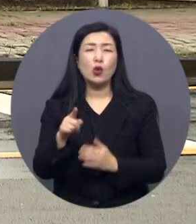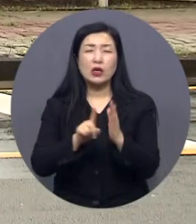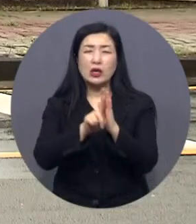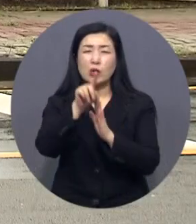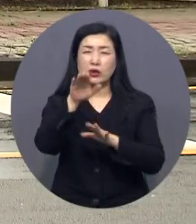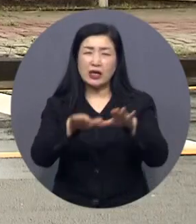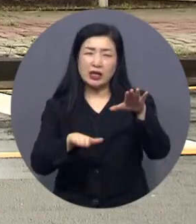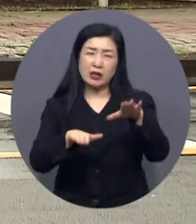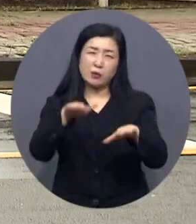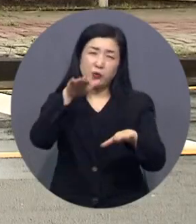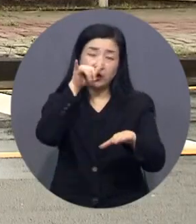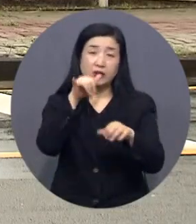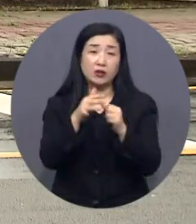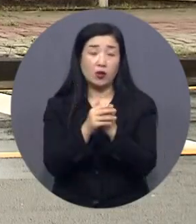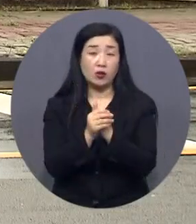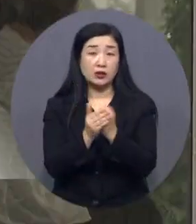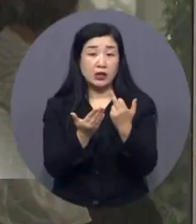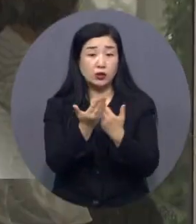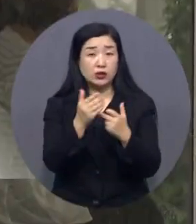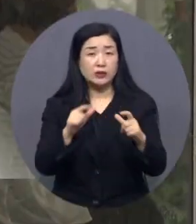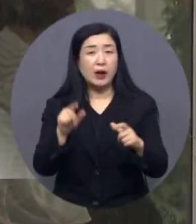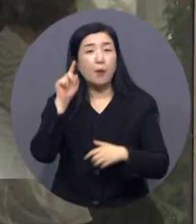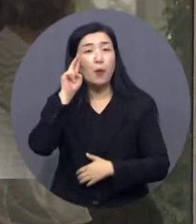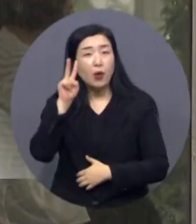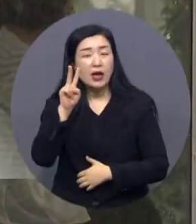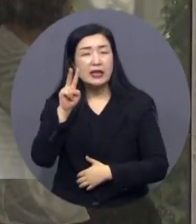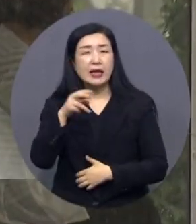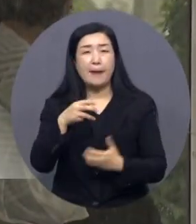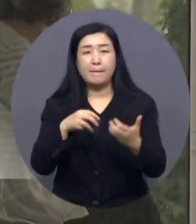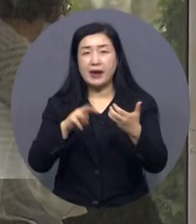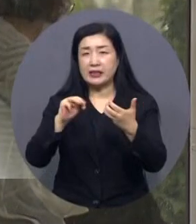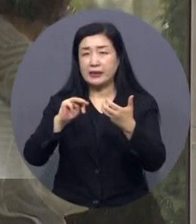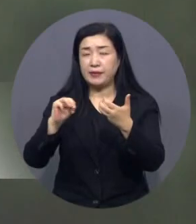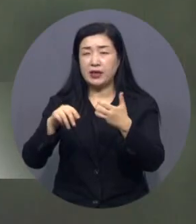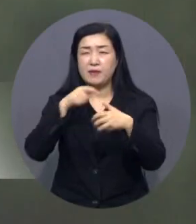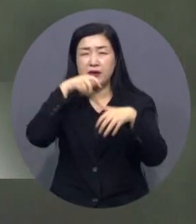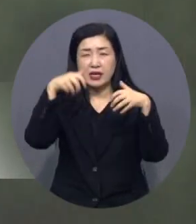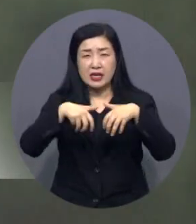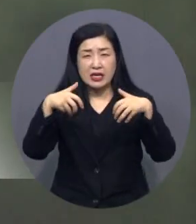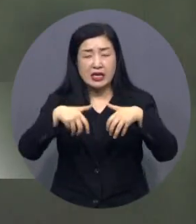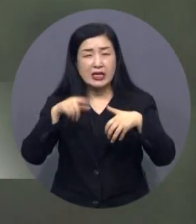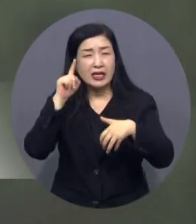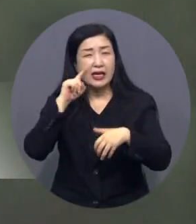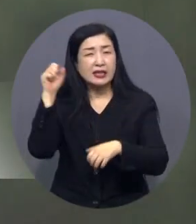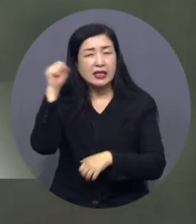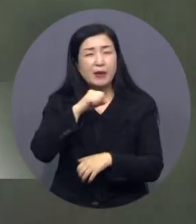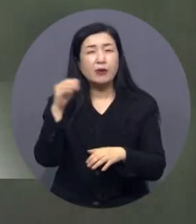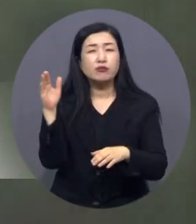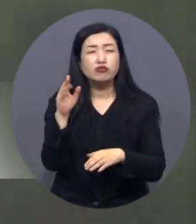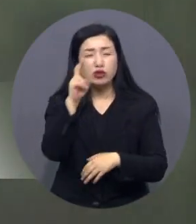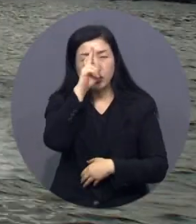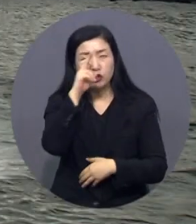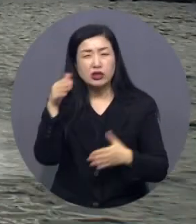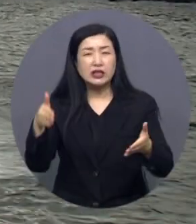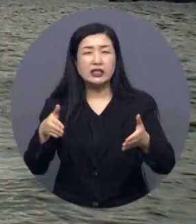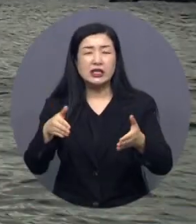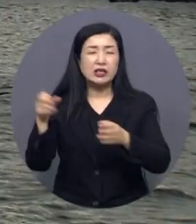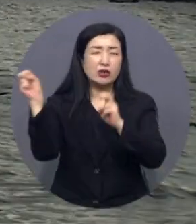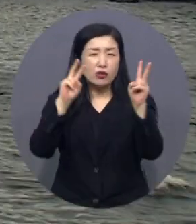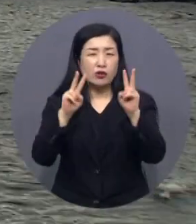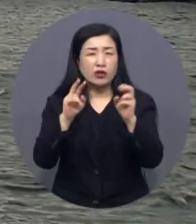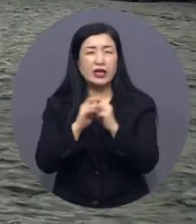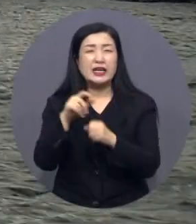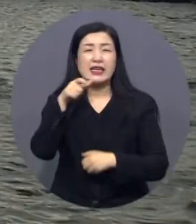크게 벌어졌습니다. 제주지방은 모레까지 최고 80mm의 비가 오겠고 내일 새벽부터 낮 사이에는 천둥과 번개를